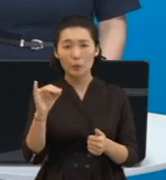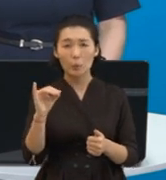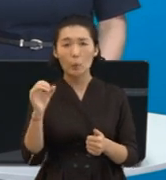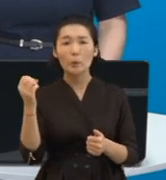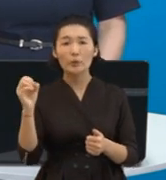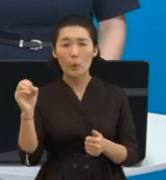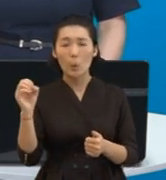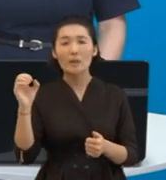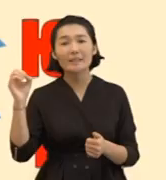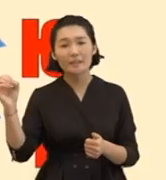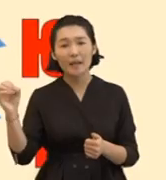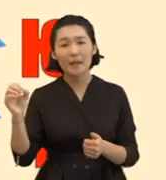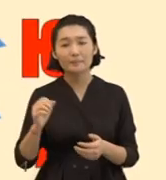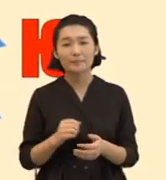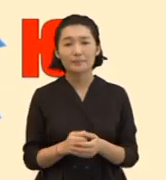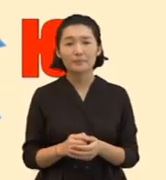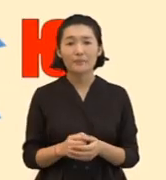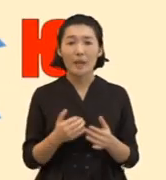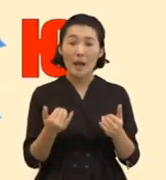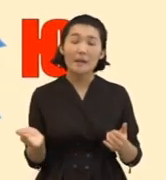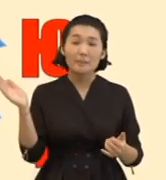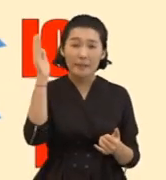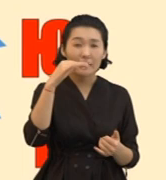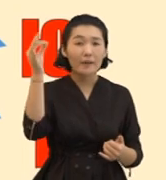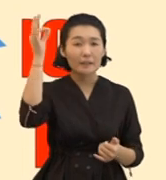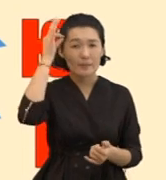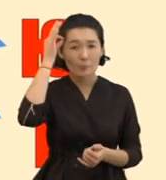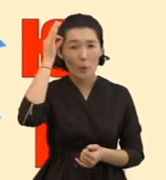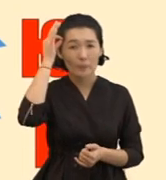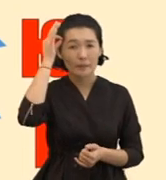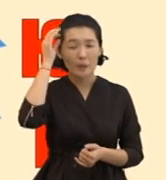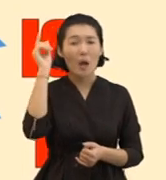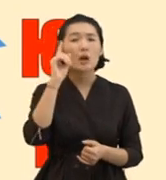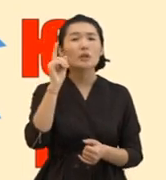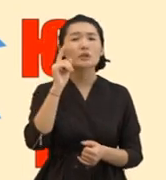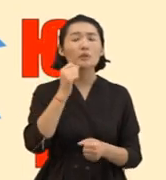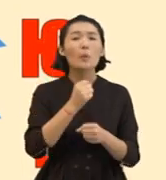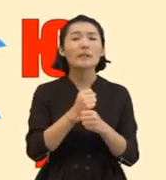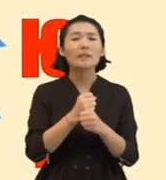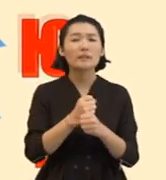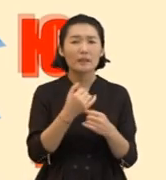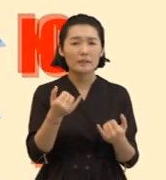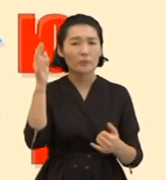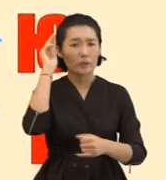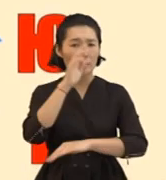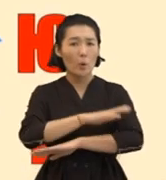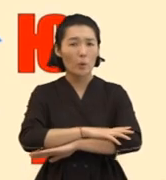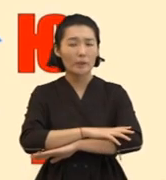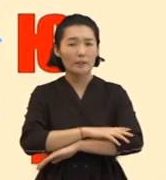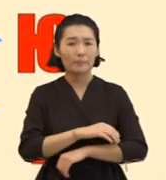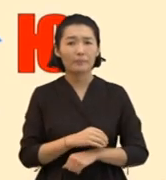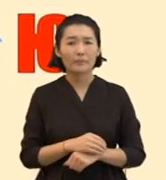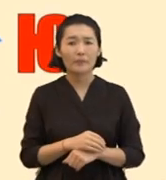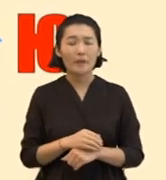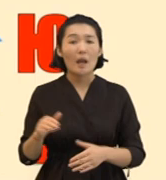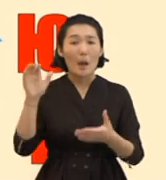ёёё а теперь давайте вспомним чем мы занимались на сегодняшнем уроке познакомились